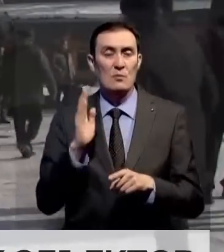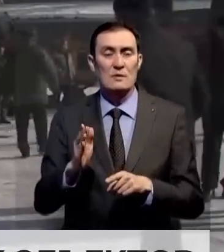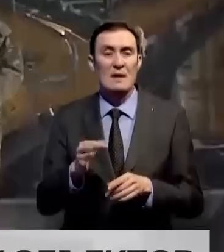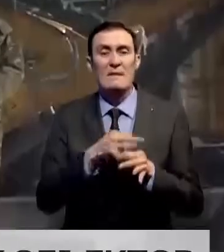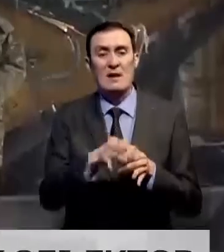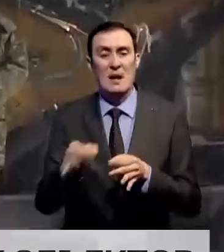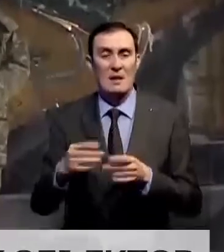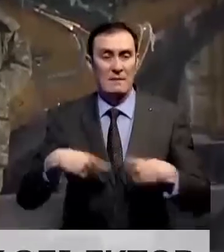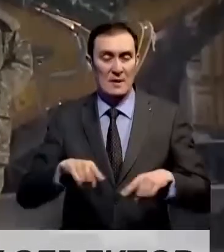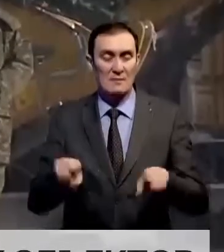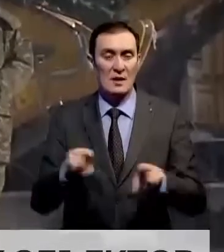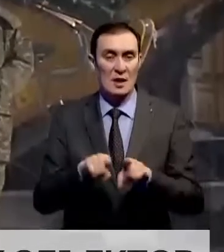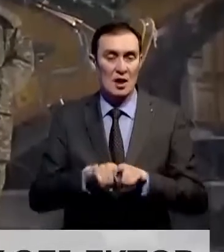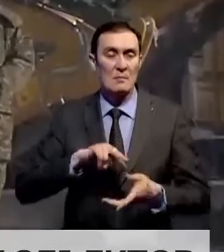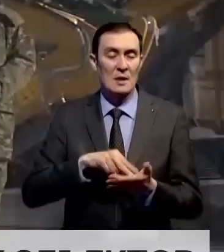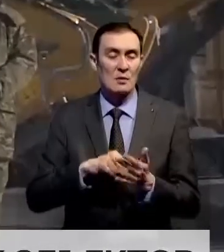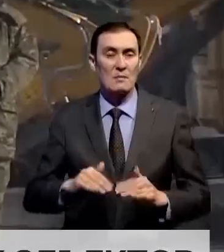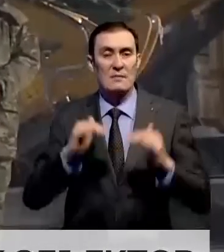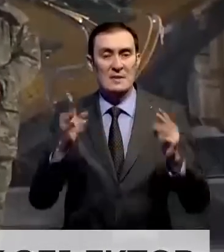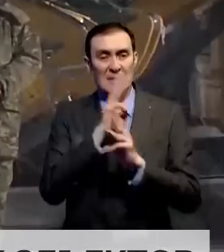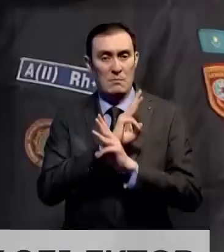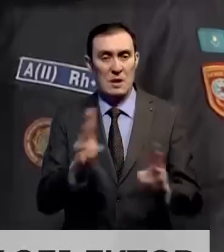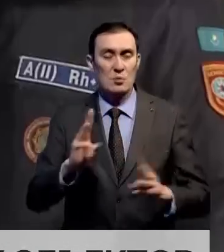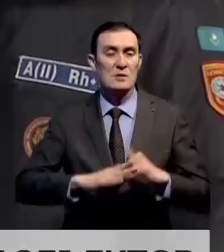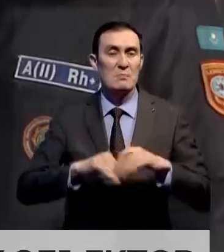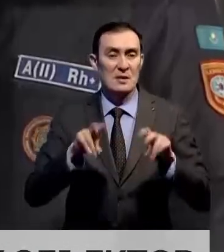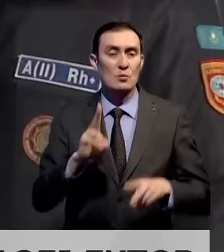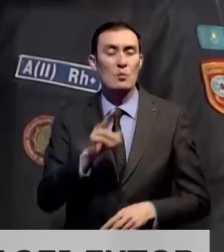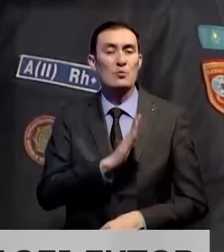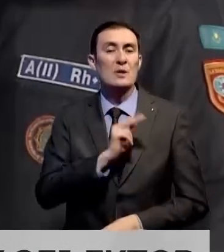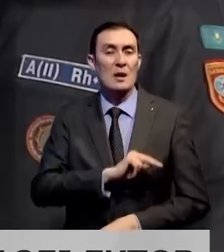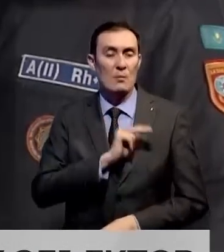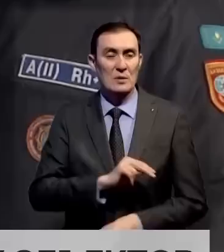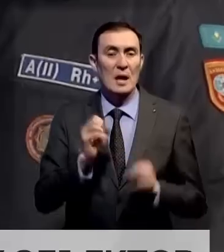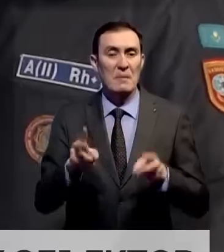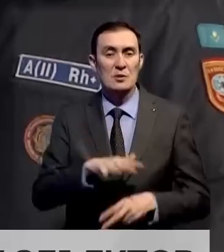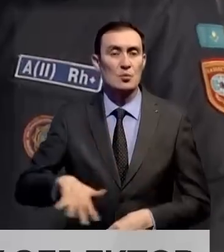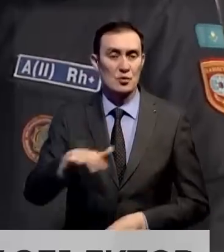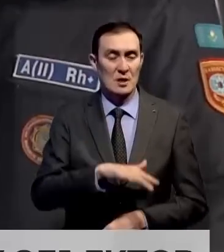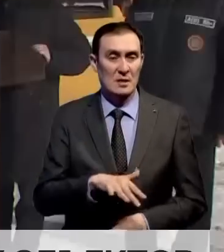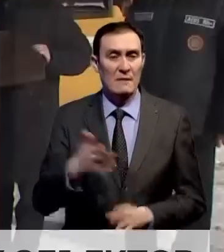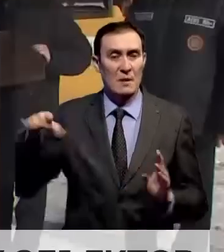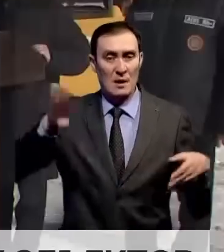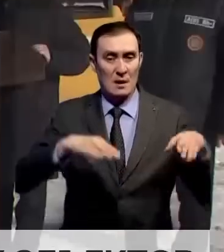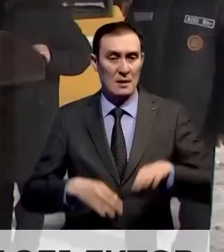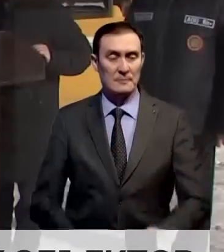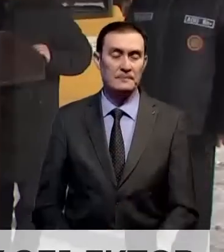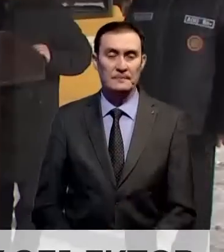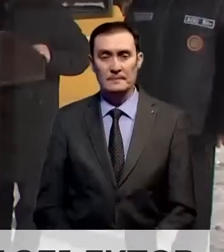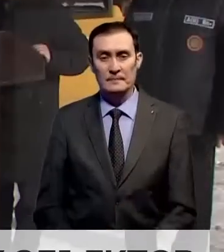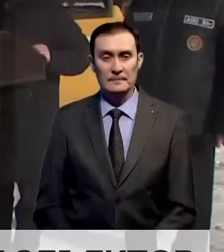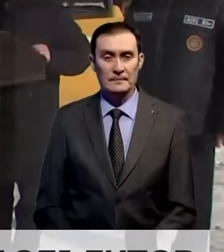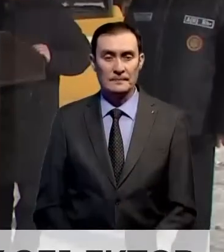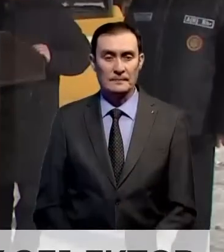филиалы ведомства. Кроме того, планируется повысить заработную плату специалистам, которые будут работать на опасных участках высокогорья. Григорий Беденко,